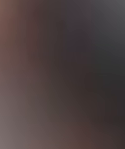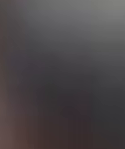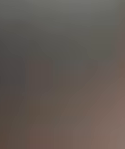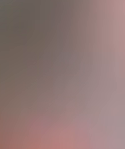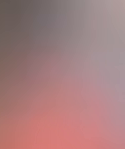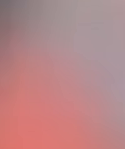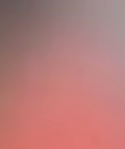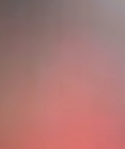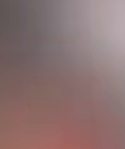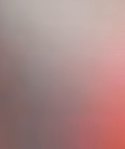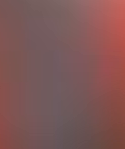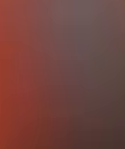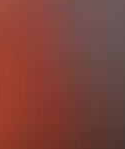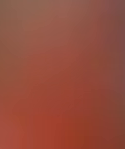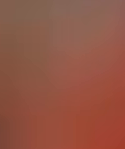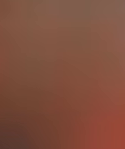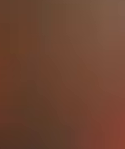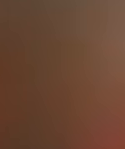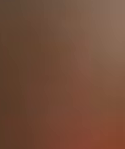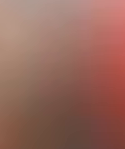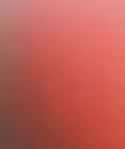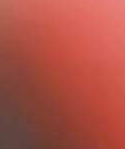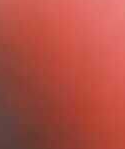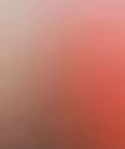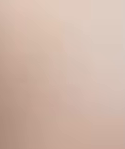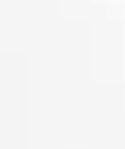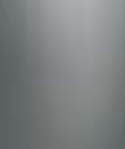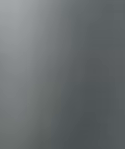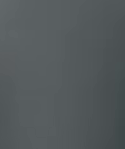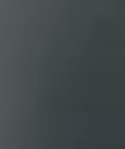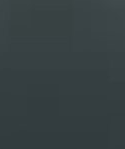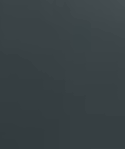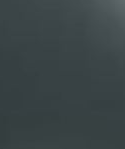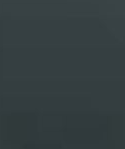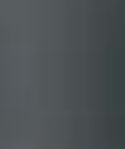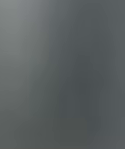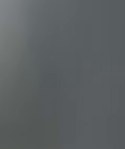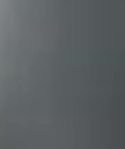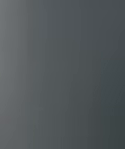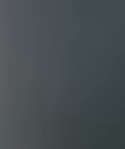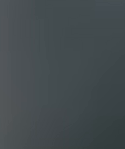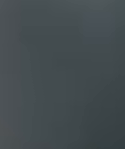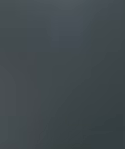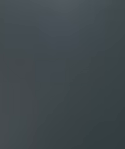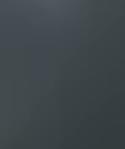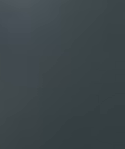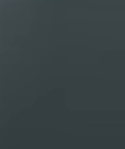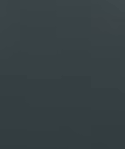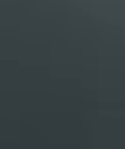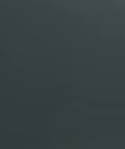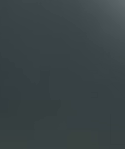sakit. Sebelum jatuh, korban sempat melayang-layang setelah jilbabnya tertarik putaran kipas membuat mesin kipas